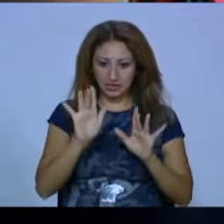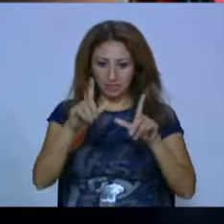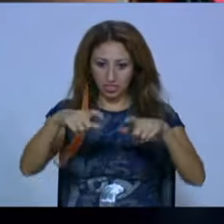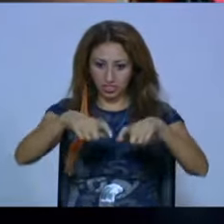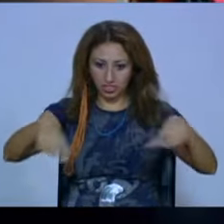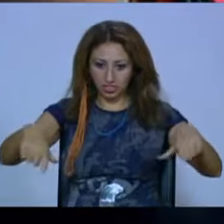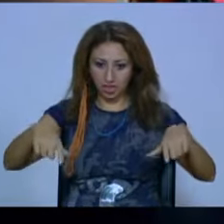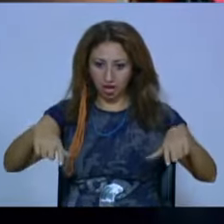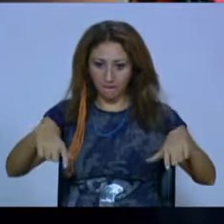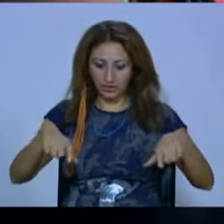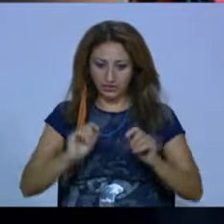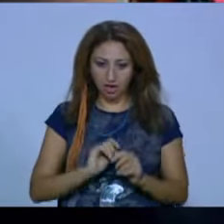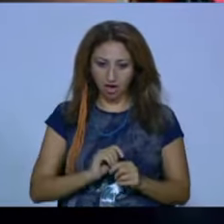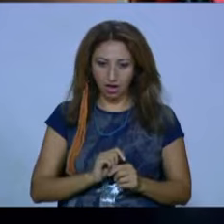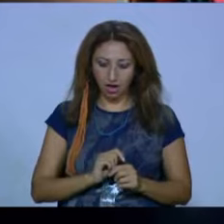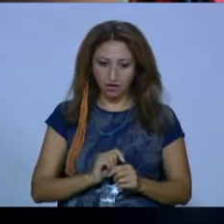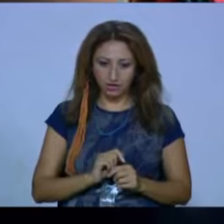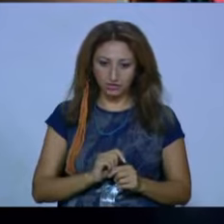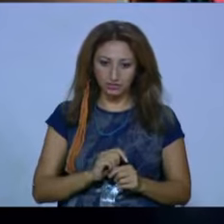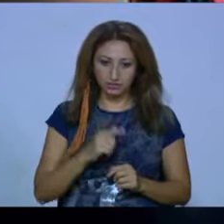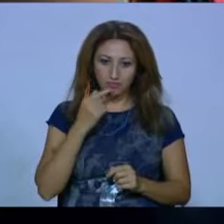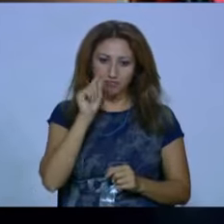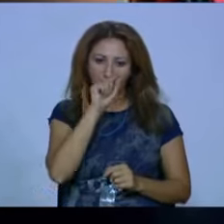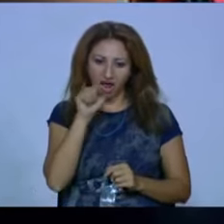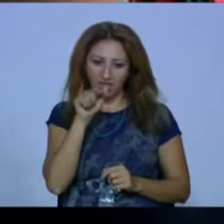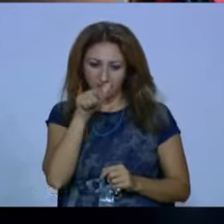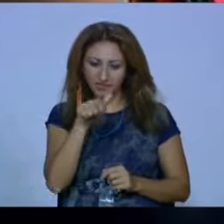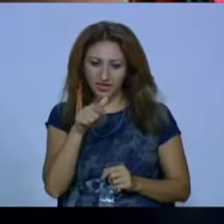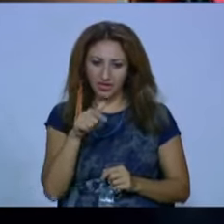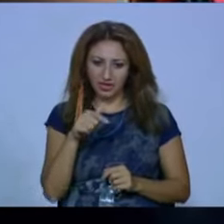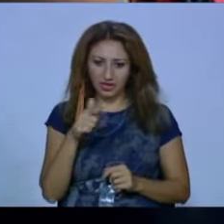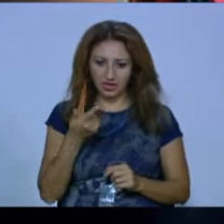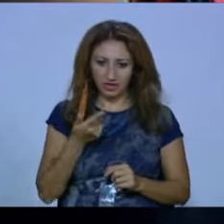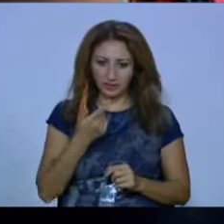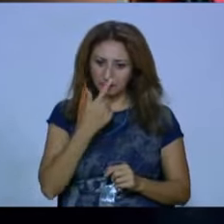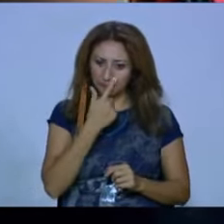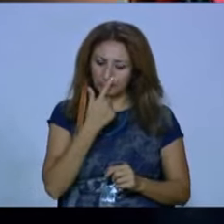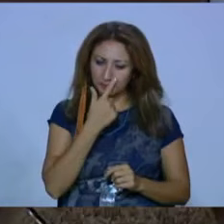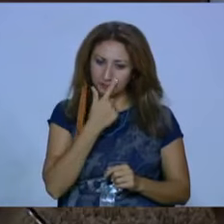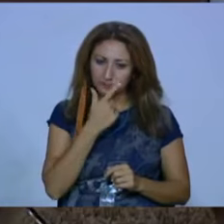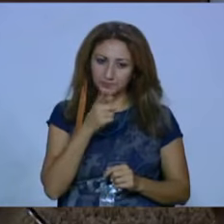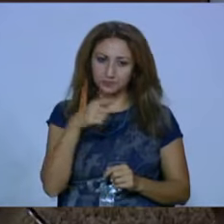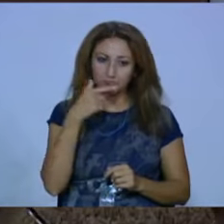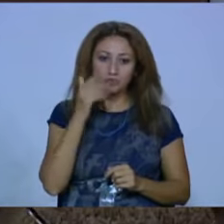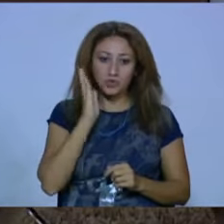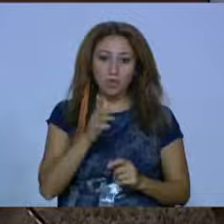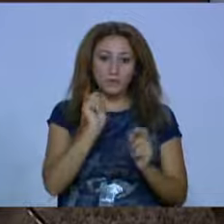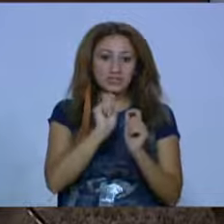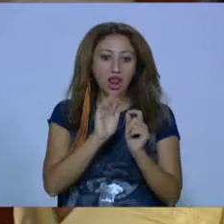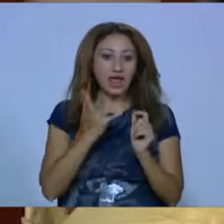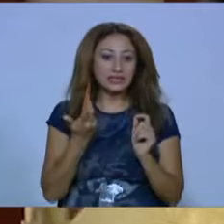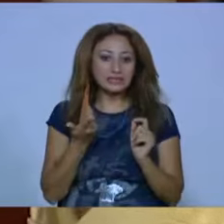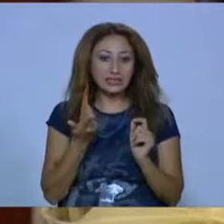قاعدين عليها. تخبر حضرتك فكانت حصلت غلطة في الراكور. فعلاء قال للاستاذ شريف عرفه قال له انا ممكن احل الغلطه دي. قال له ازاي